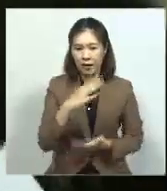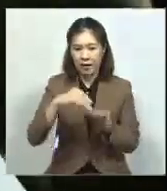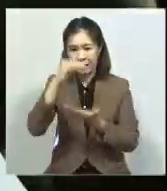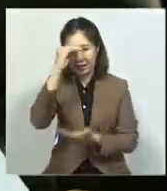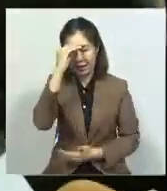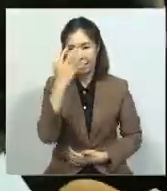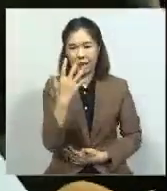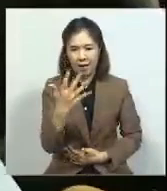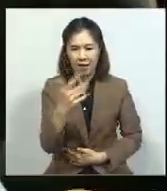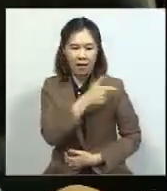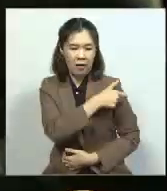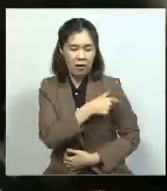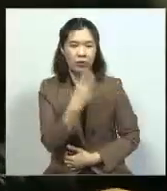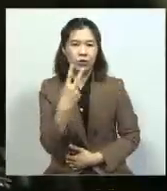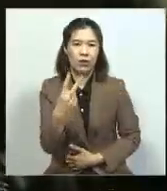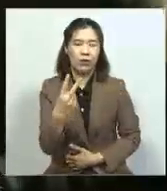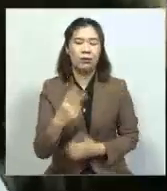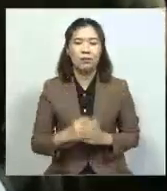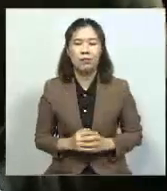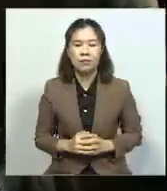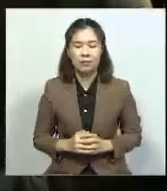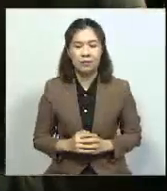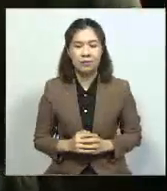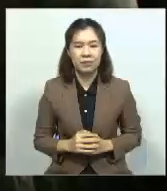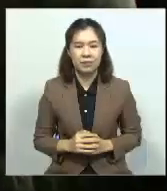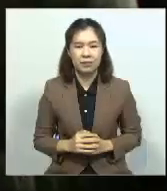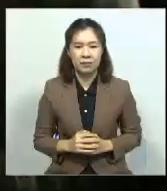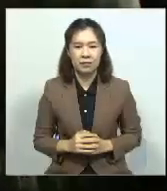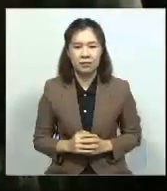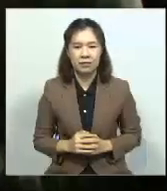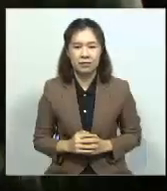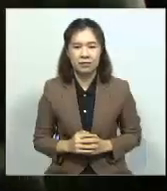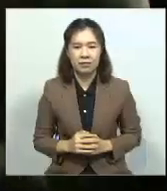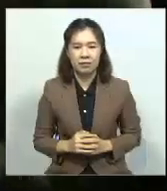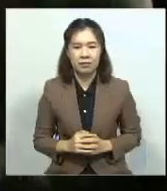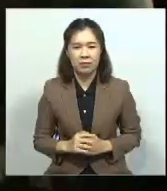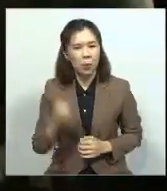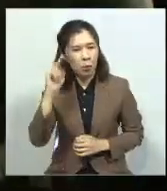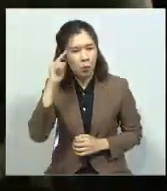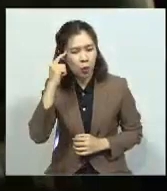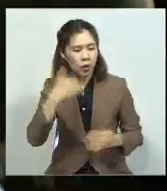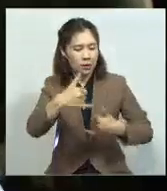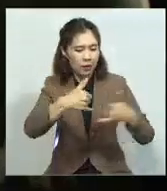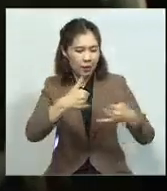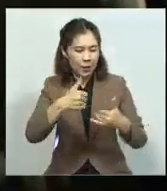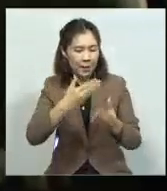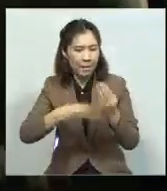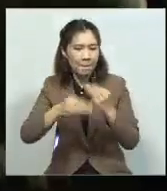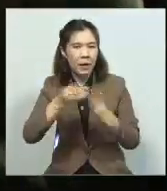5แล้วก็รปภ2เดี๋ยวก็คงไม่รู้ว่าจะมีมาแจ้งเพิ่มอีกไหม